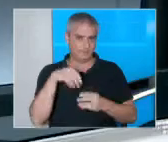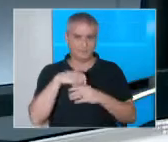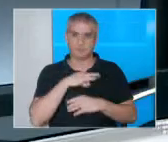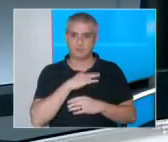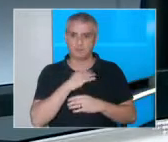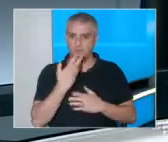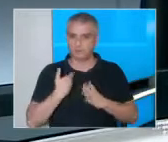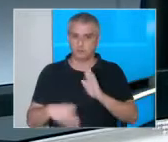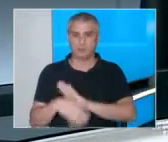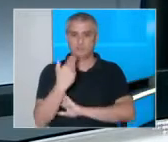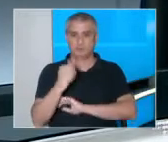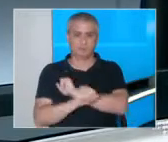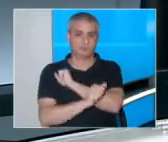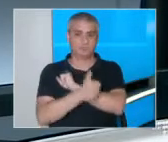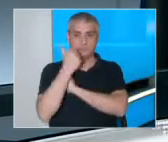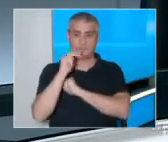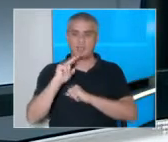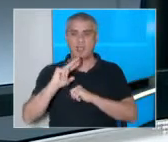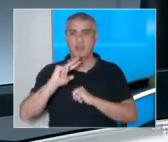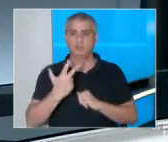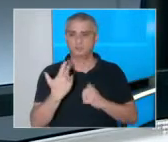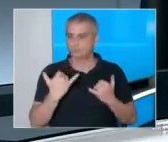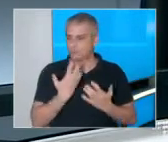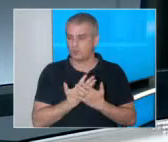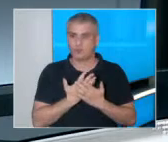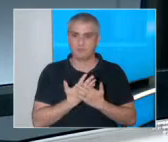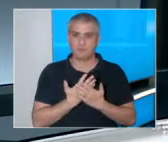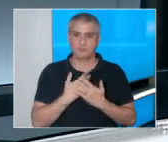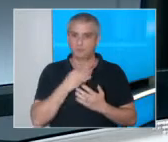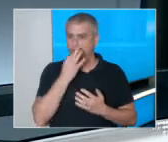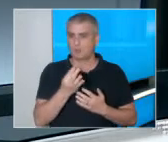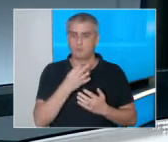הבריאות כשיצאנו מהגן השלישי, הנה,